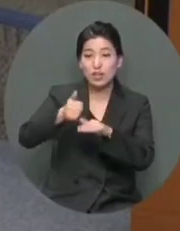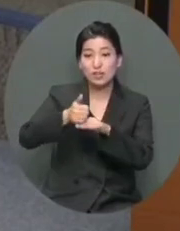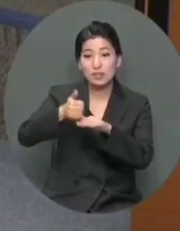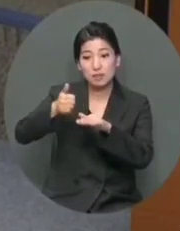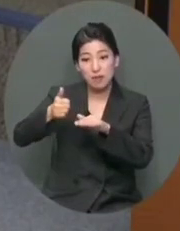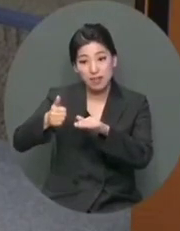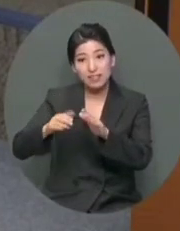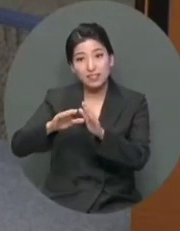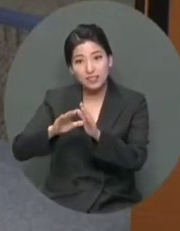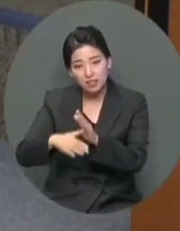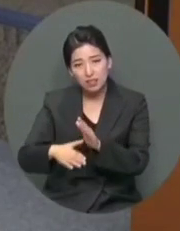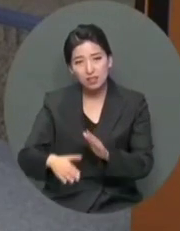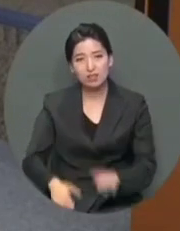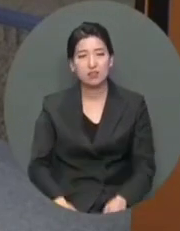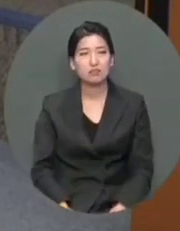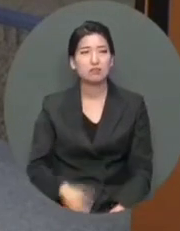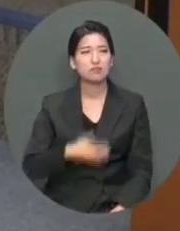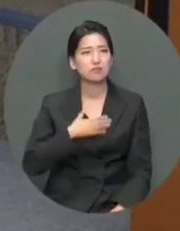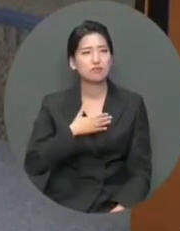내가 대법원장